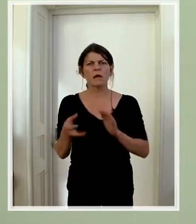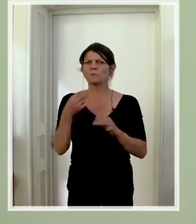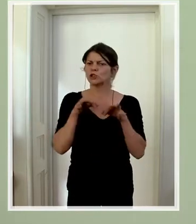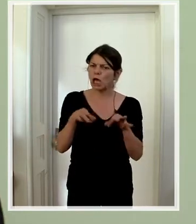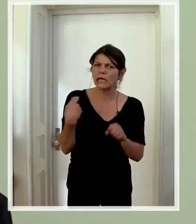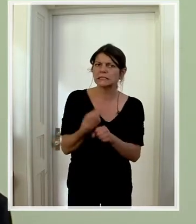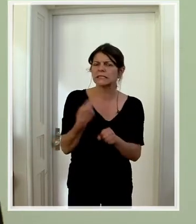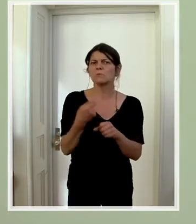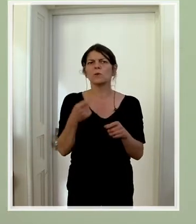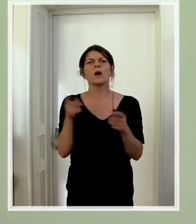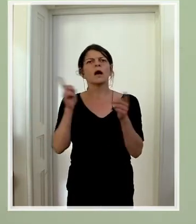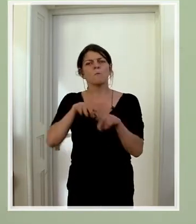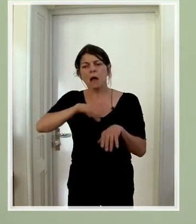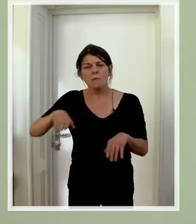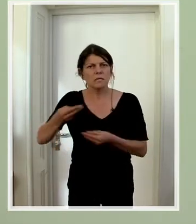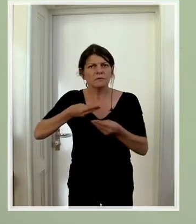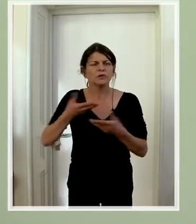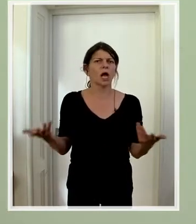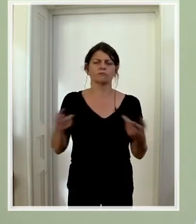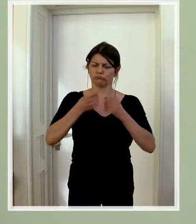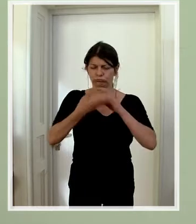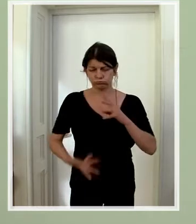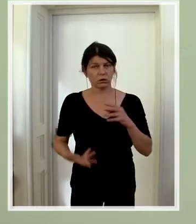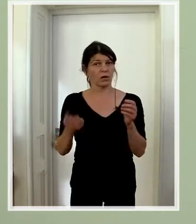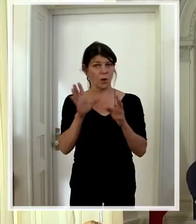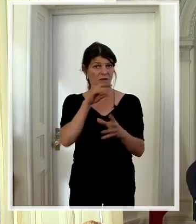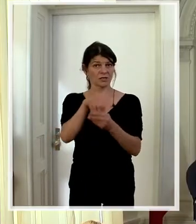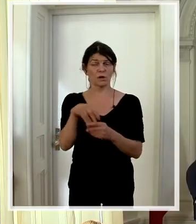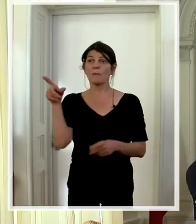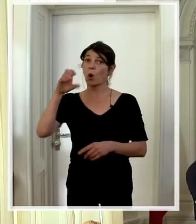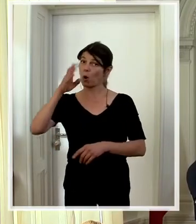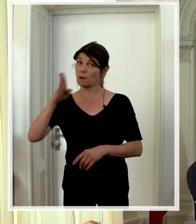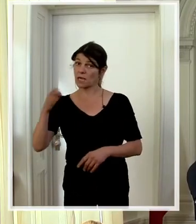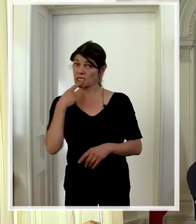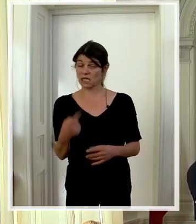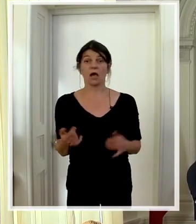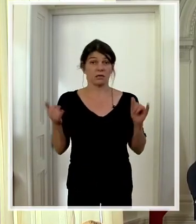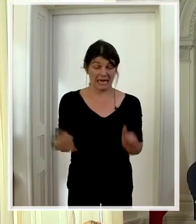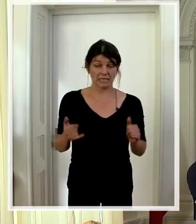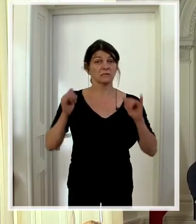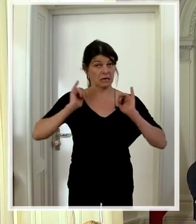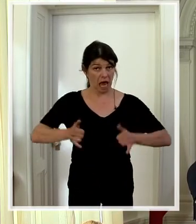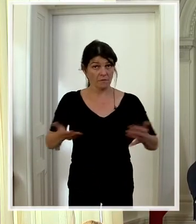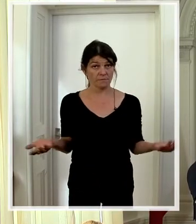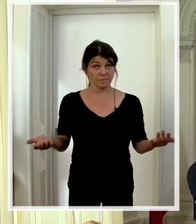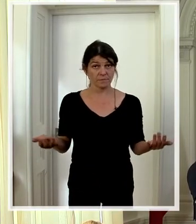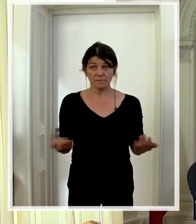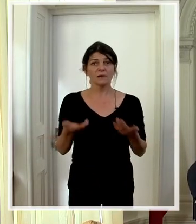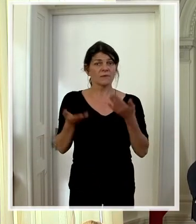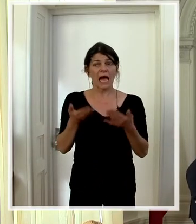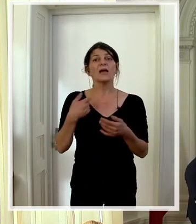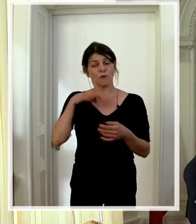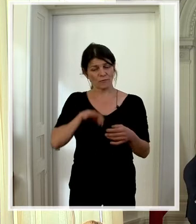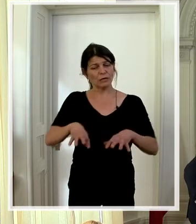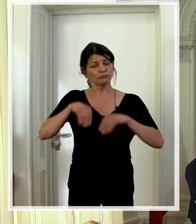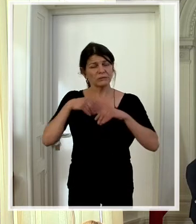Strassengebühren, Parkplatzbewirtschaftung. Gut, jetzt, die ÖBB sieht quasi jetzt, ja, wir können der Verpflichtung nach, dann